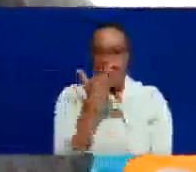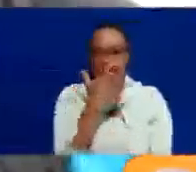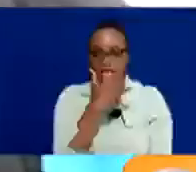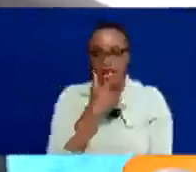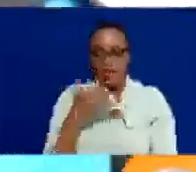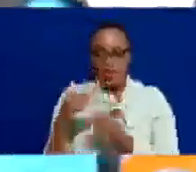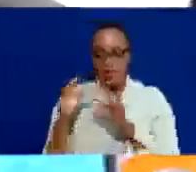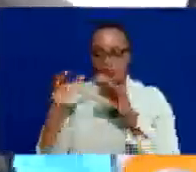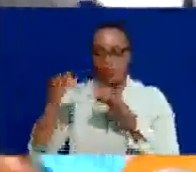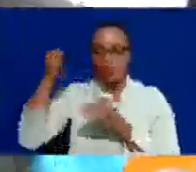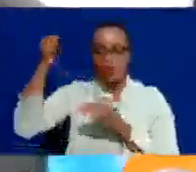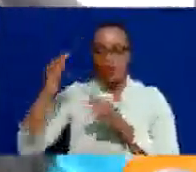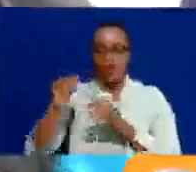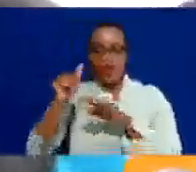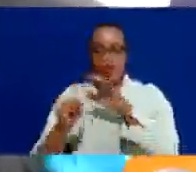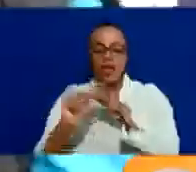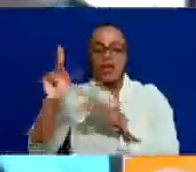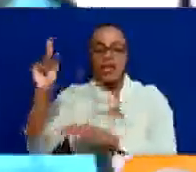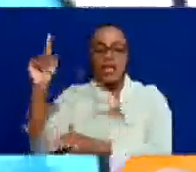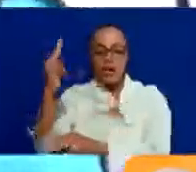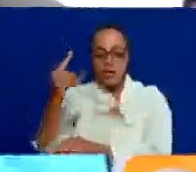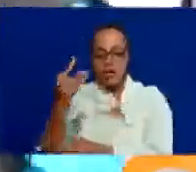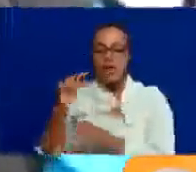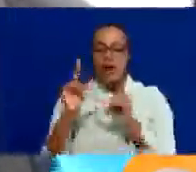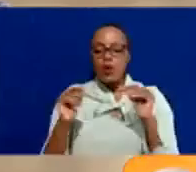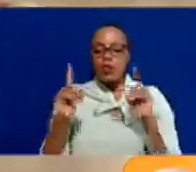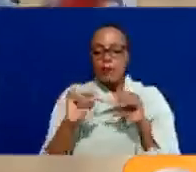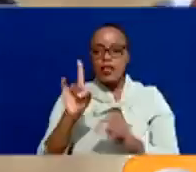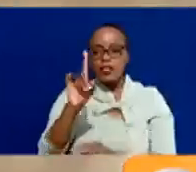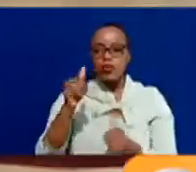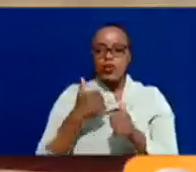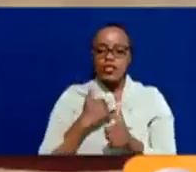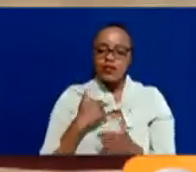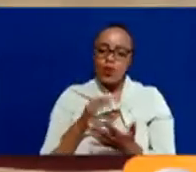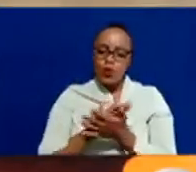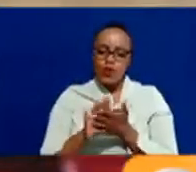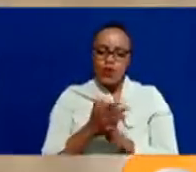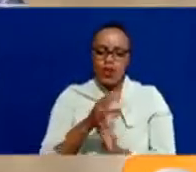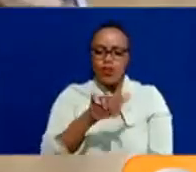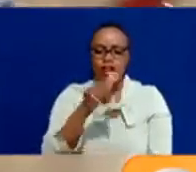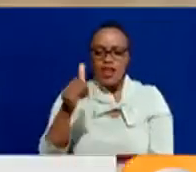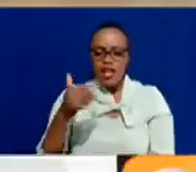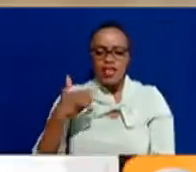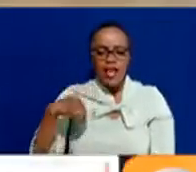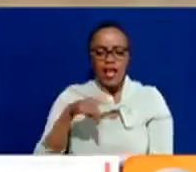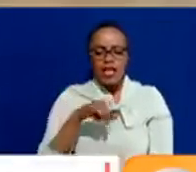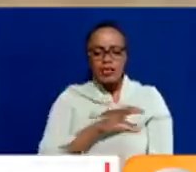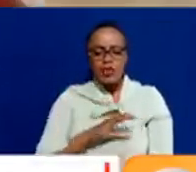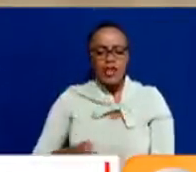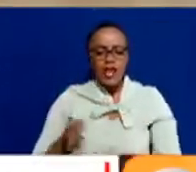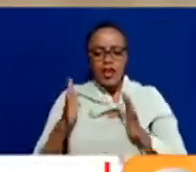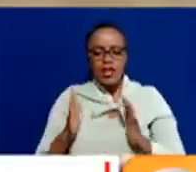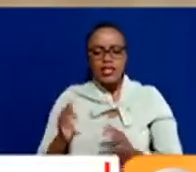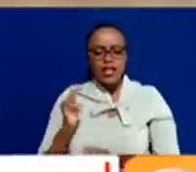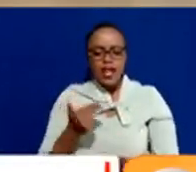aliongoza kikosi cha wanasiasa wa Kenya Kwanza kwa ujumbe waliokuwa nao. Wacha tusameane. Sisi ni Wakristo, sisi